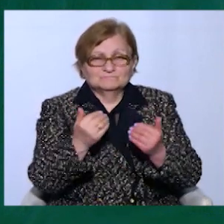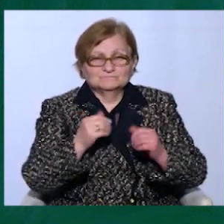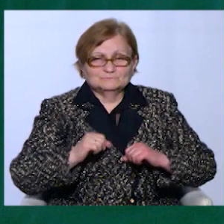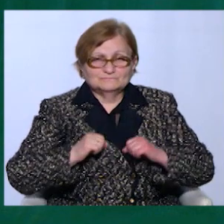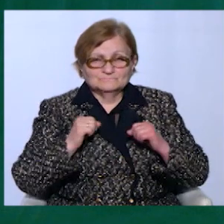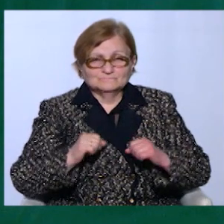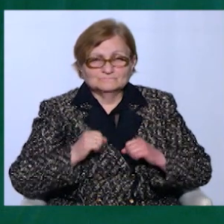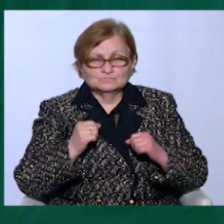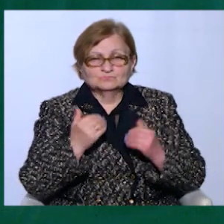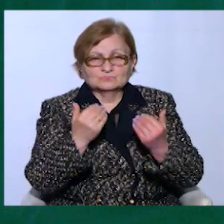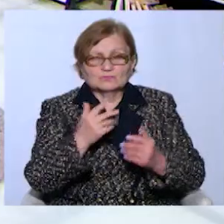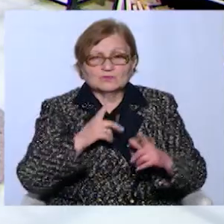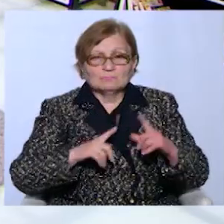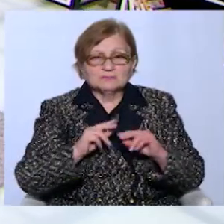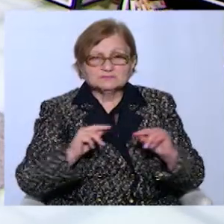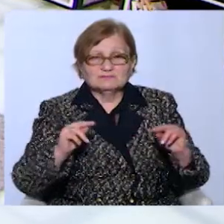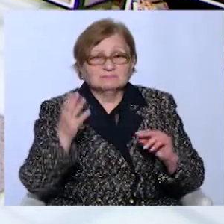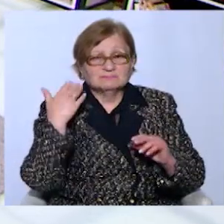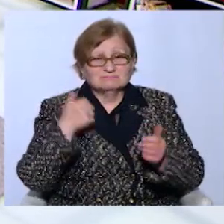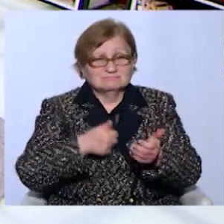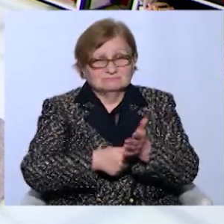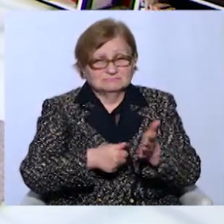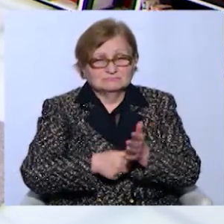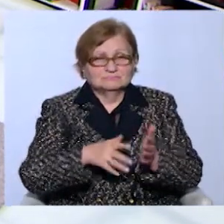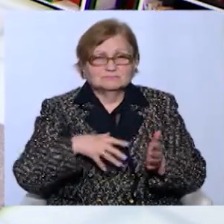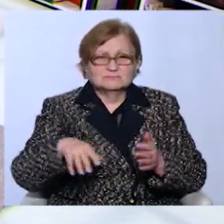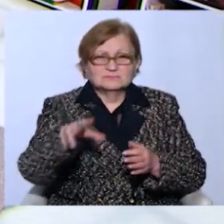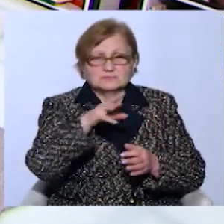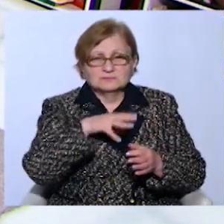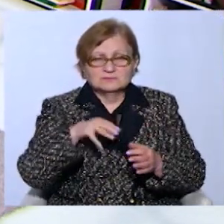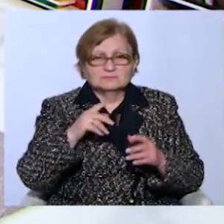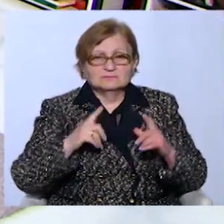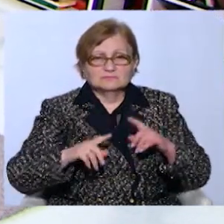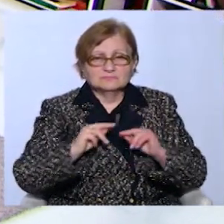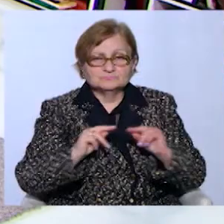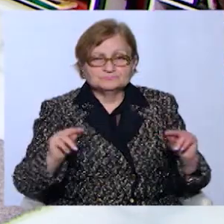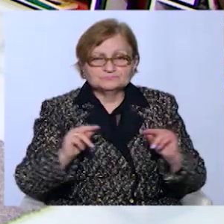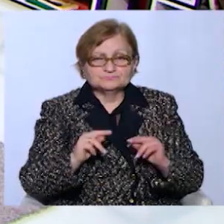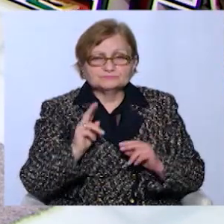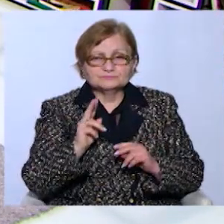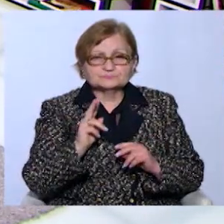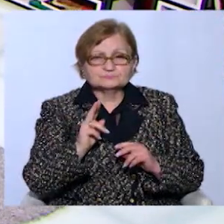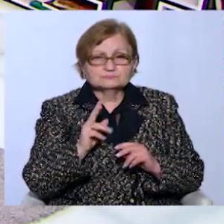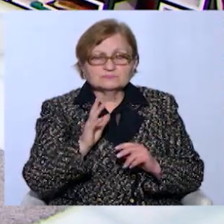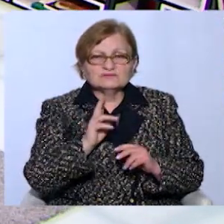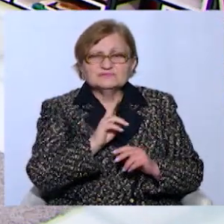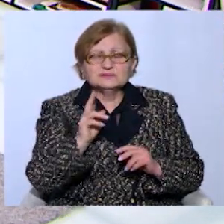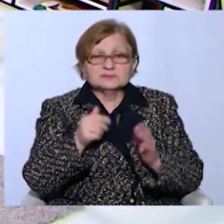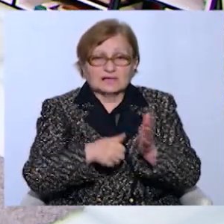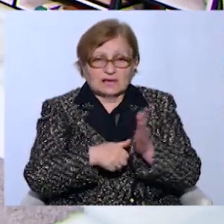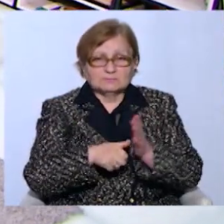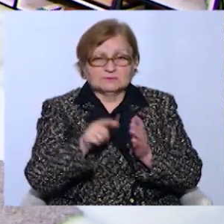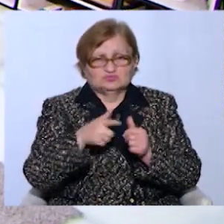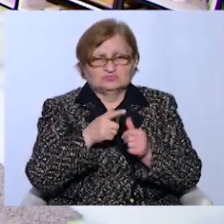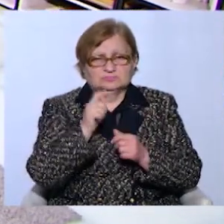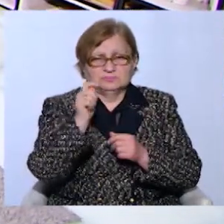უპირველეს ყოვლისა თქვენი მასწავლებლების, რომლებიც ყავდა ყველა იმ ადამიანს ვეძახი მე მასწავლებელს, რომელიც დაგეხმარება, რომელიც